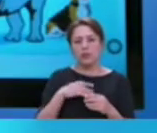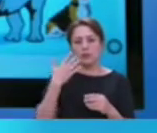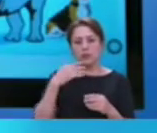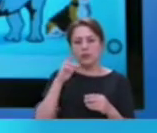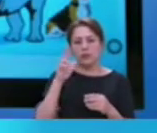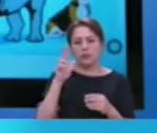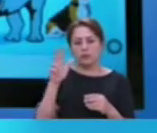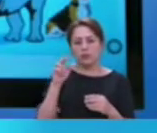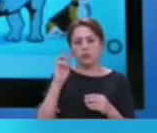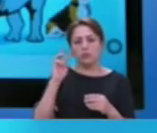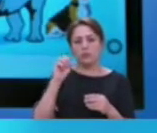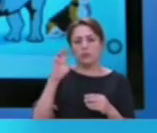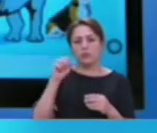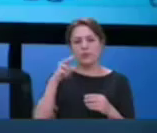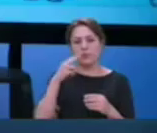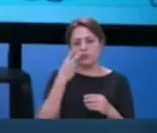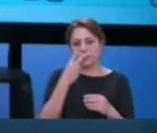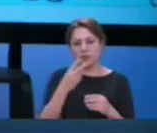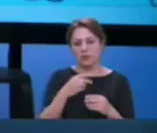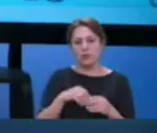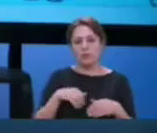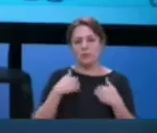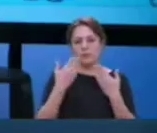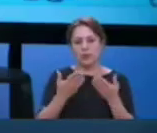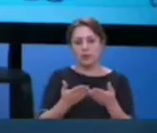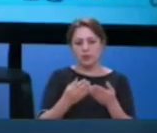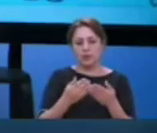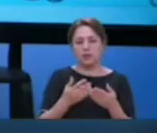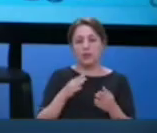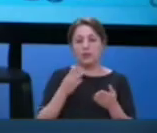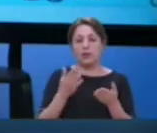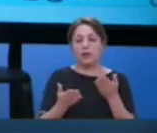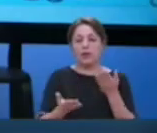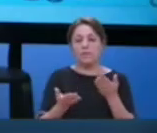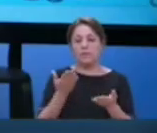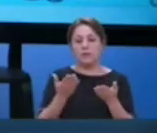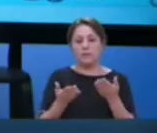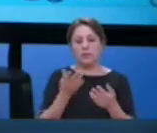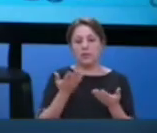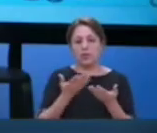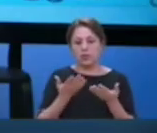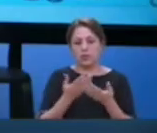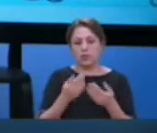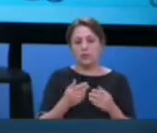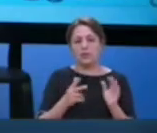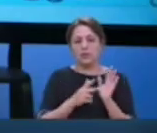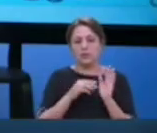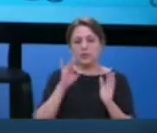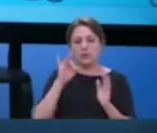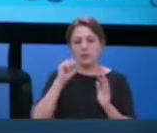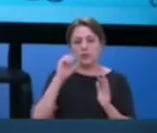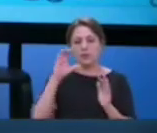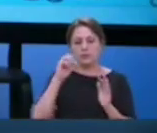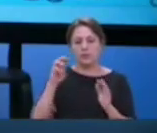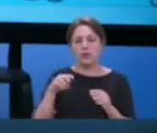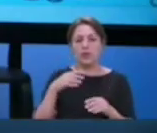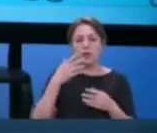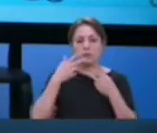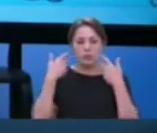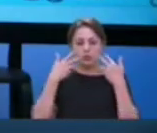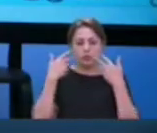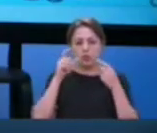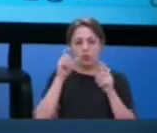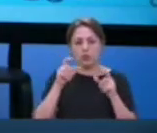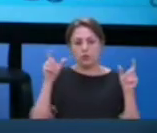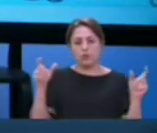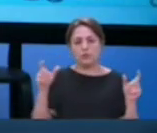53-chi masalaga e'tiboringizni qarating. Quyida berilganlarning vazni qancha? 8-chi rasmdagi mushuk, odam,